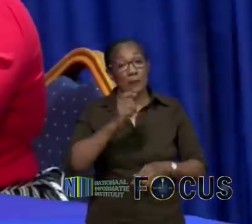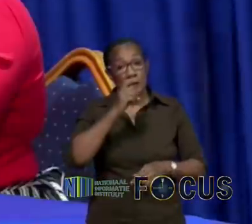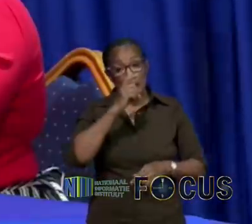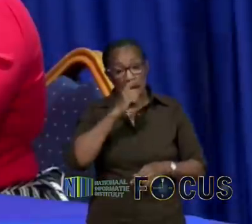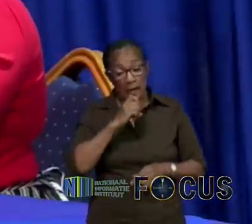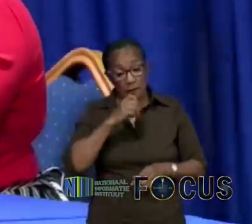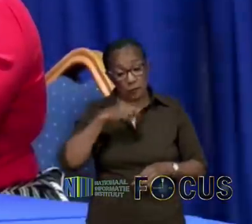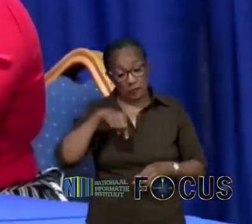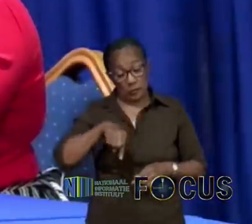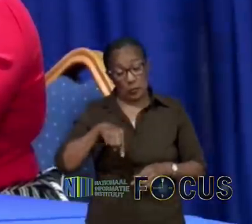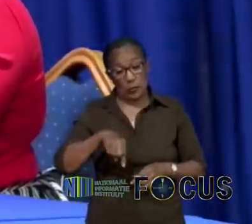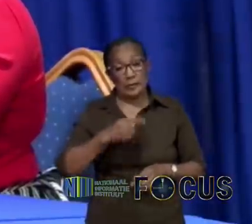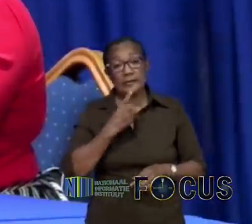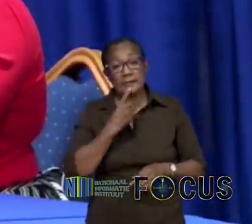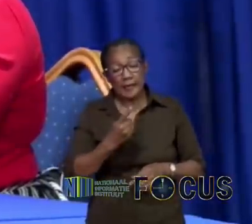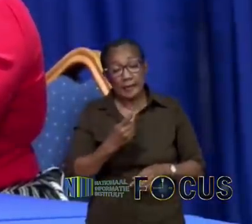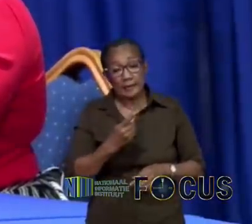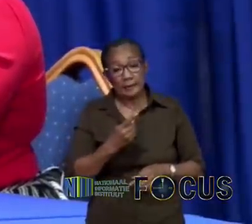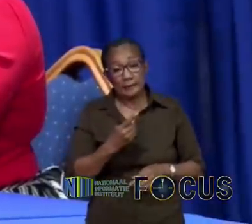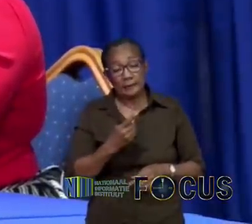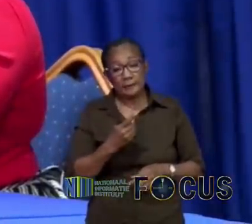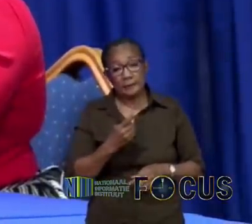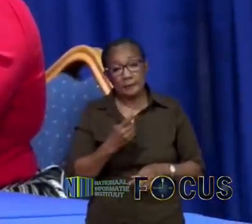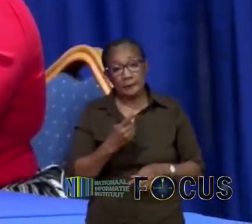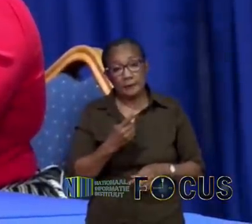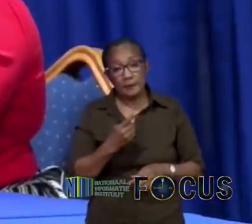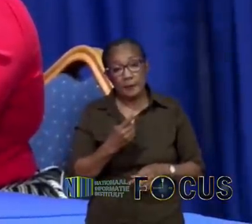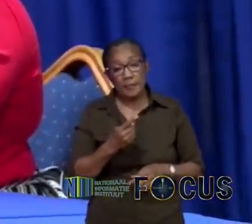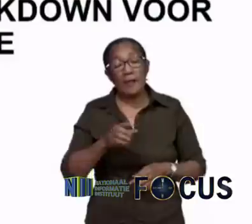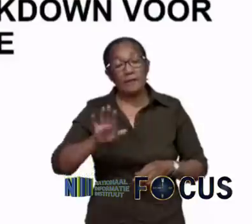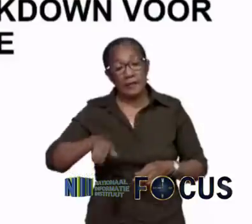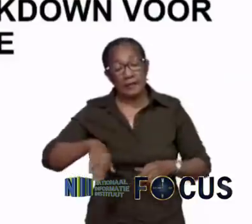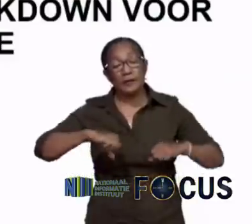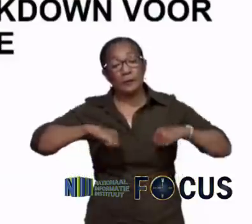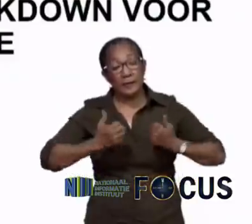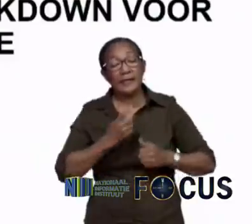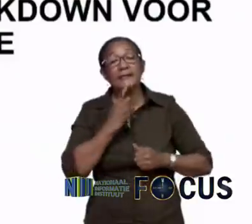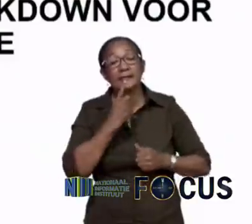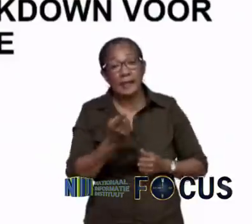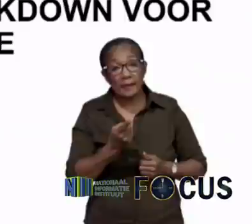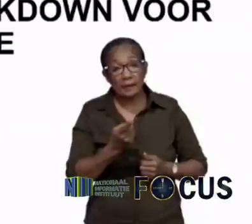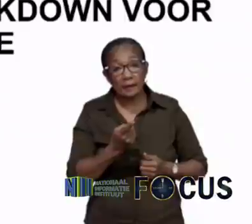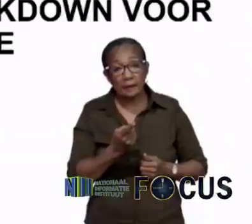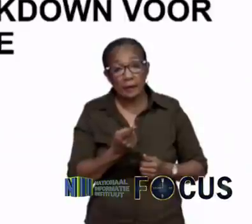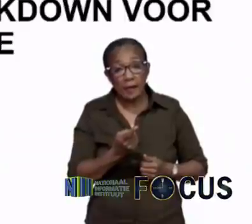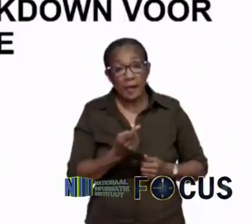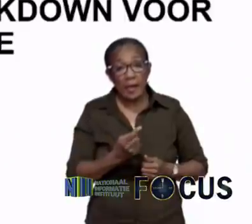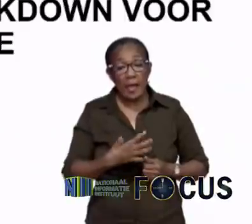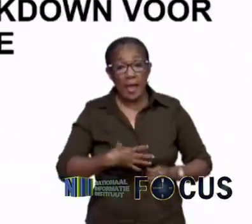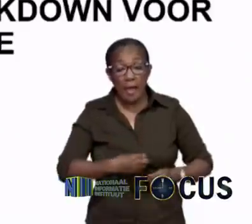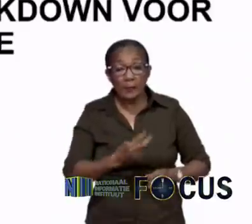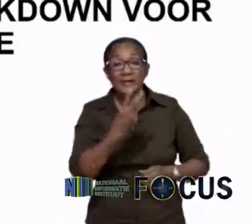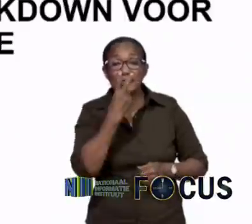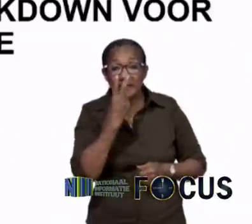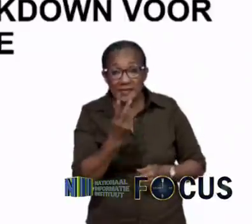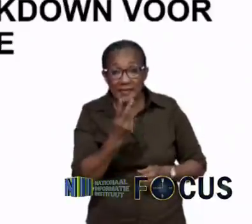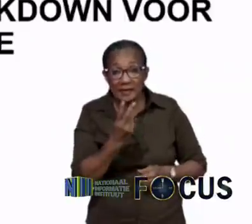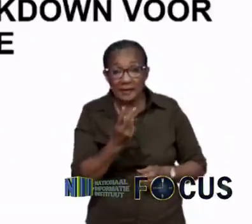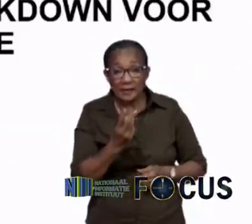and that we want tak no no de, me tak e fanaf at begin. If we si baka wan